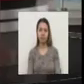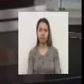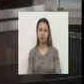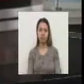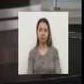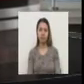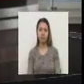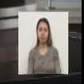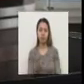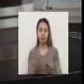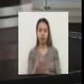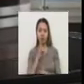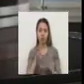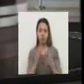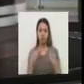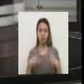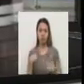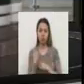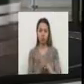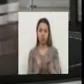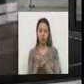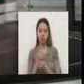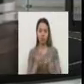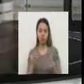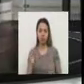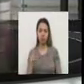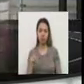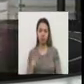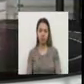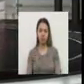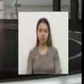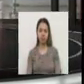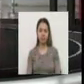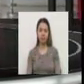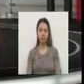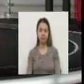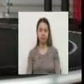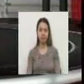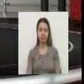Жаңалықтар легі әзірге осы, келесі кезекте күн жақсы.